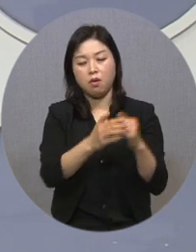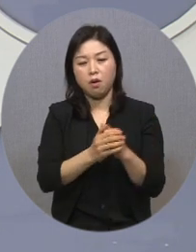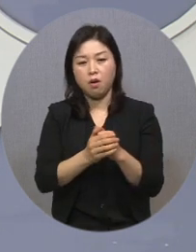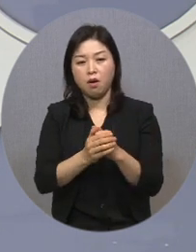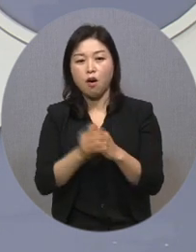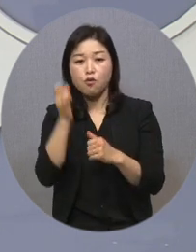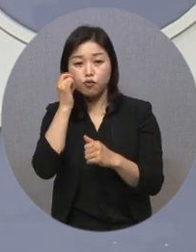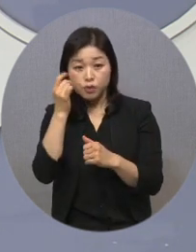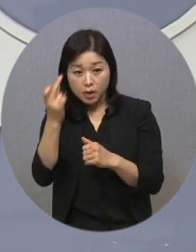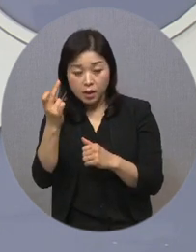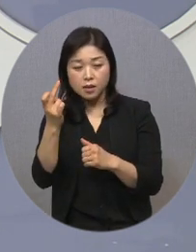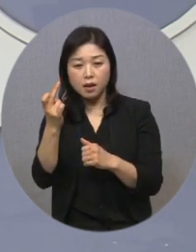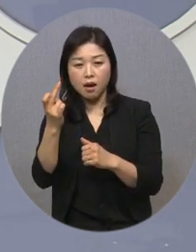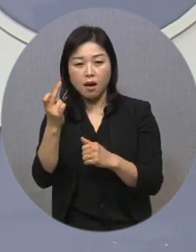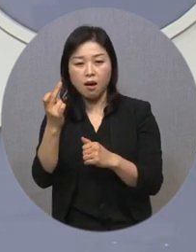울산광역시가